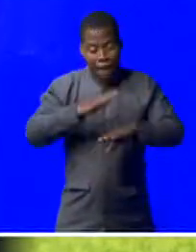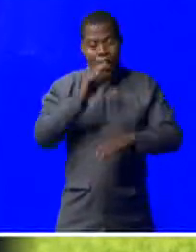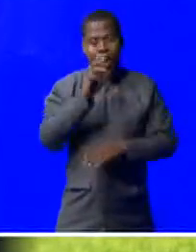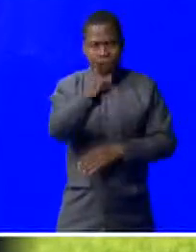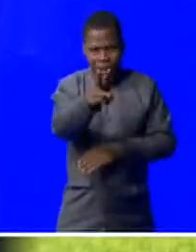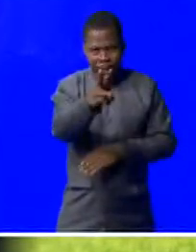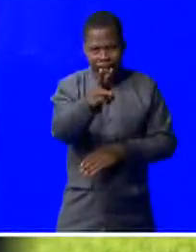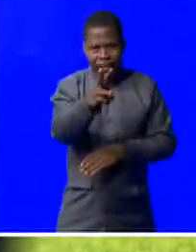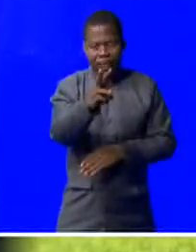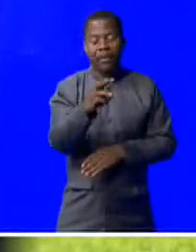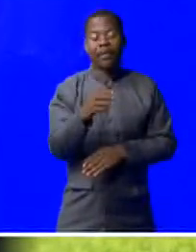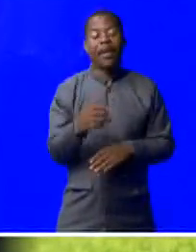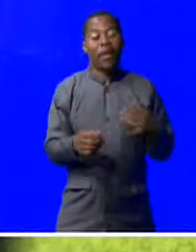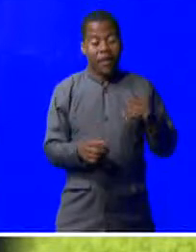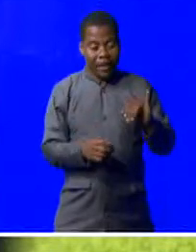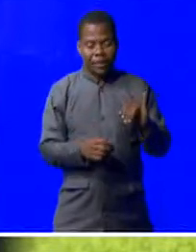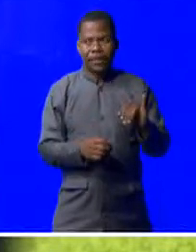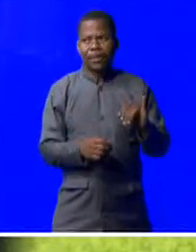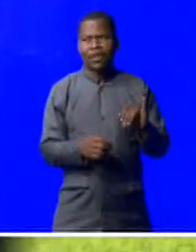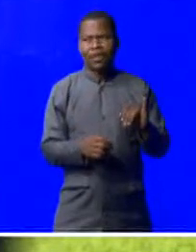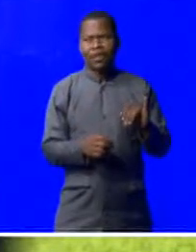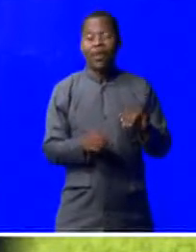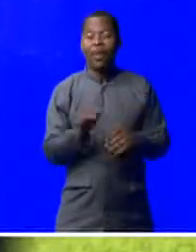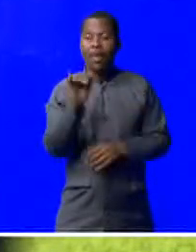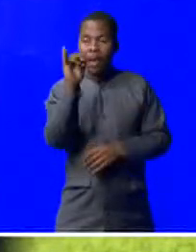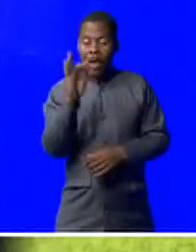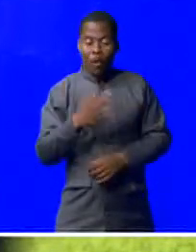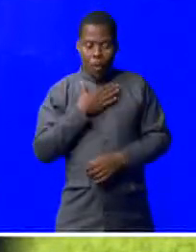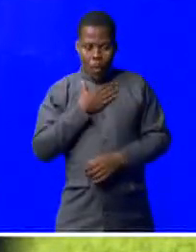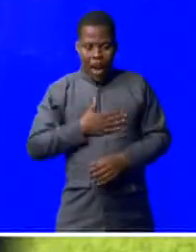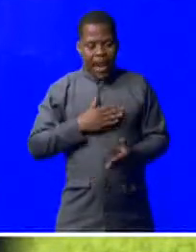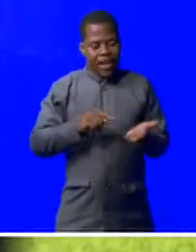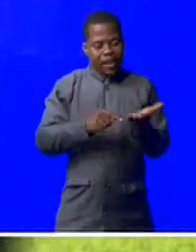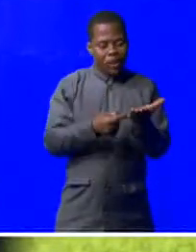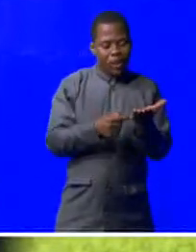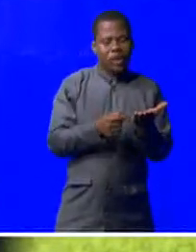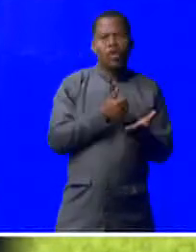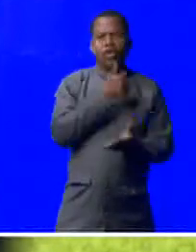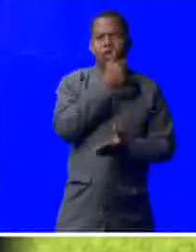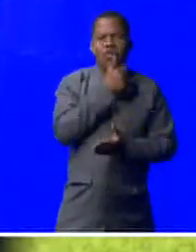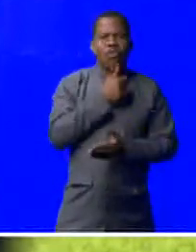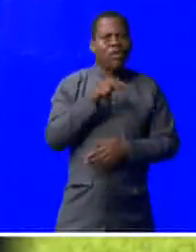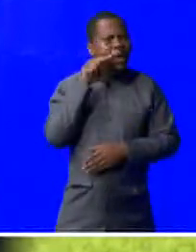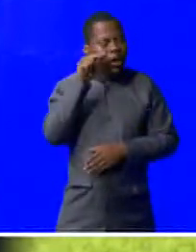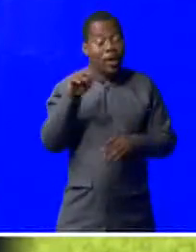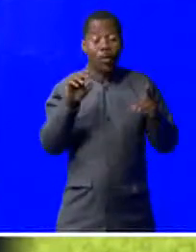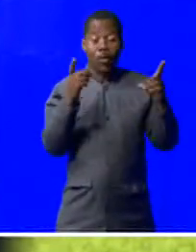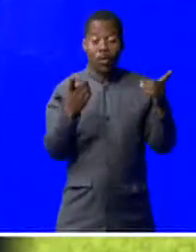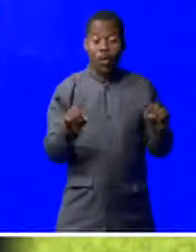wenaphakathi kwecala uma sifuna ukusebenzisa i-technology kufanele ukuthi sibe